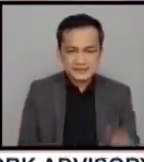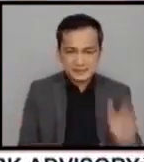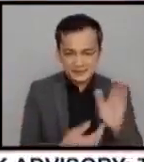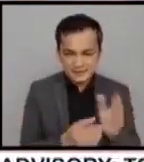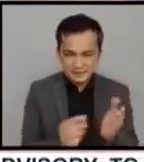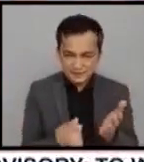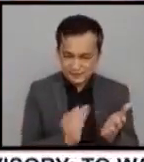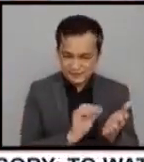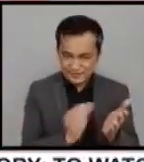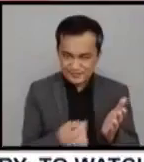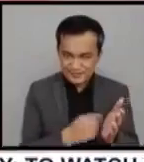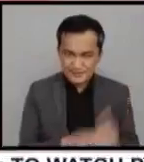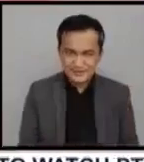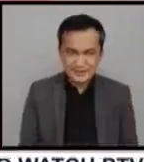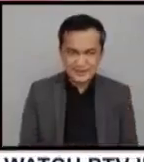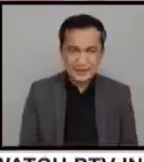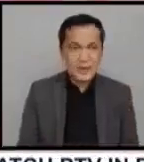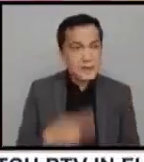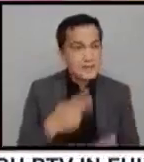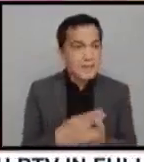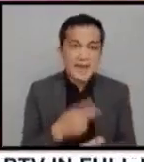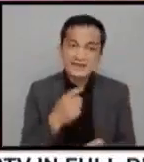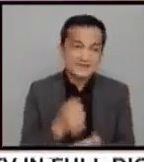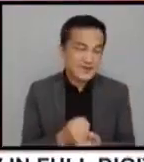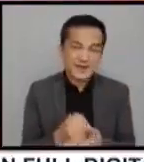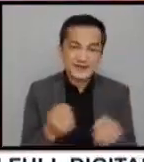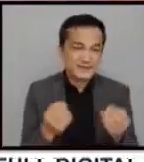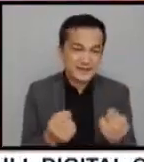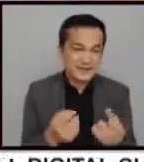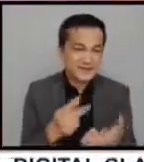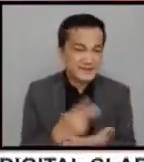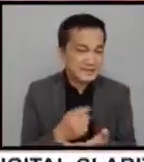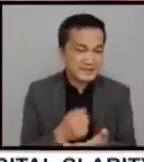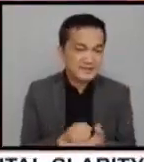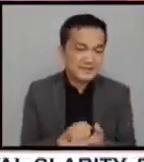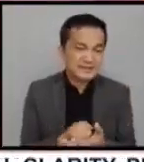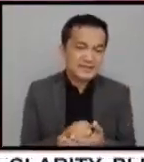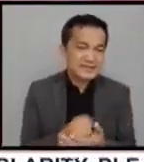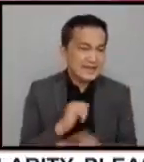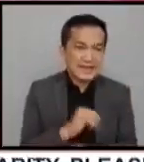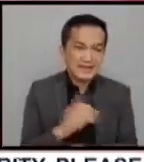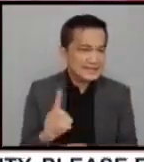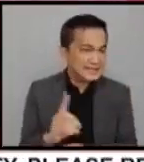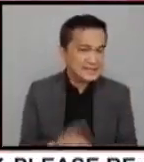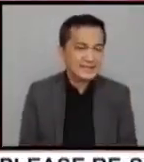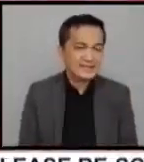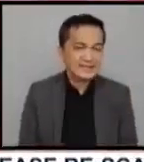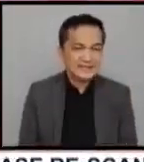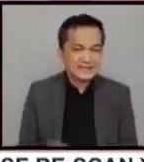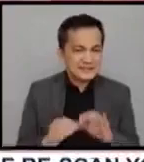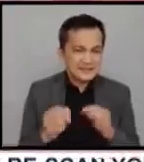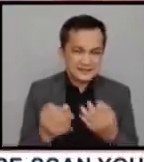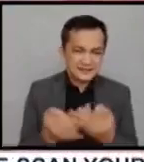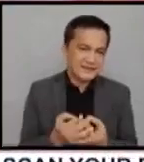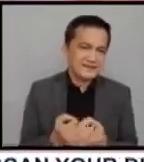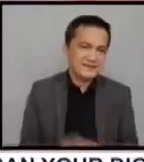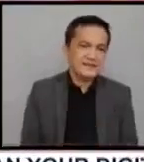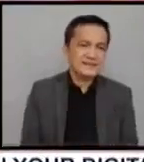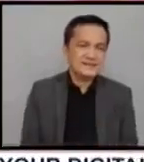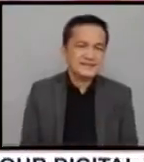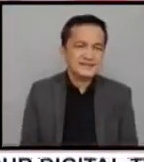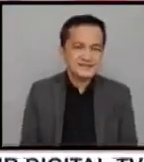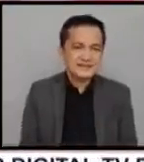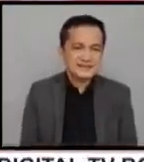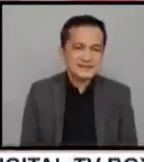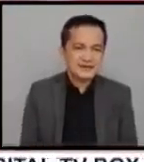So, passport. So, pag marami kayong passport. So, pang ilan ba to? Pang family. Six, oo nga yes. naman. O, pwede to sa akin.